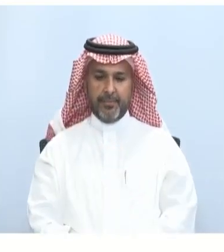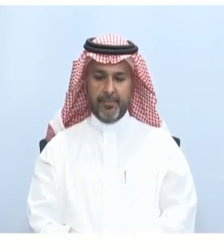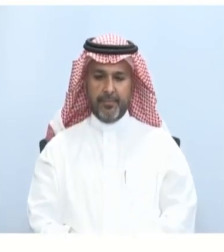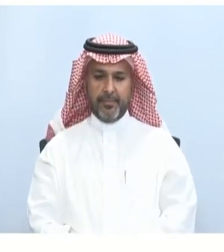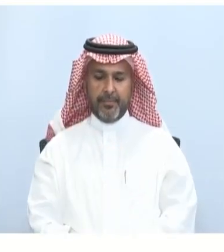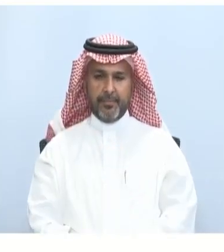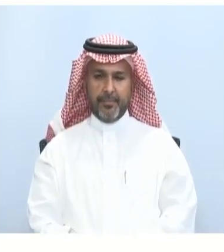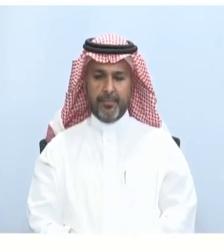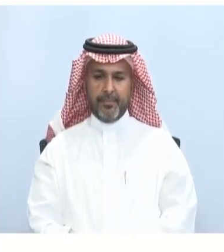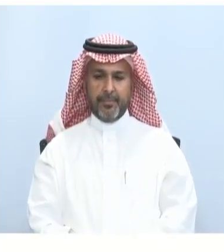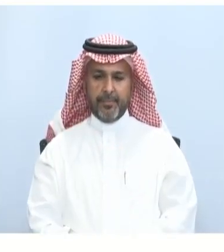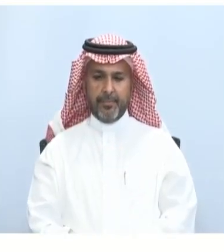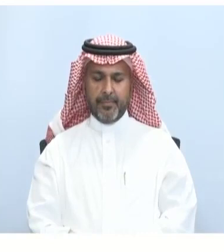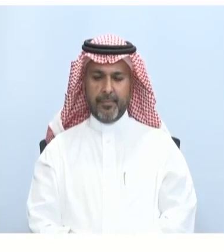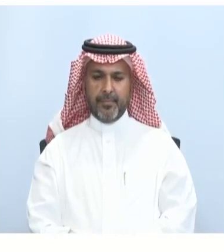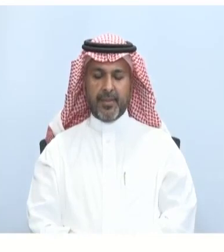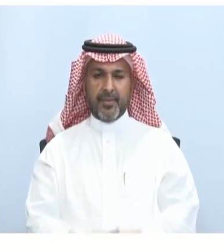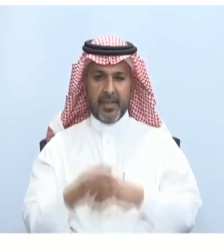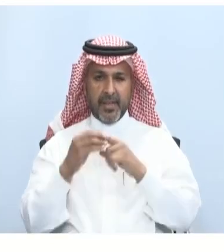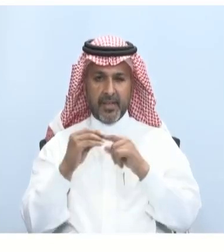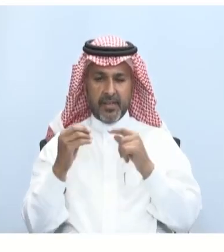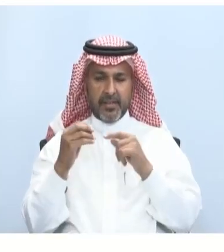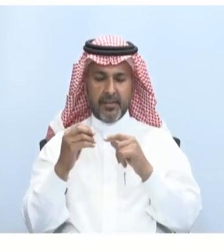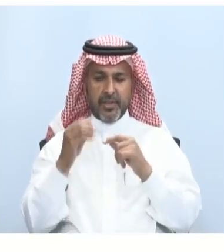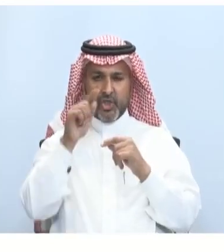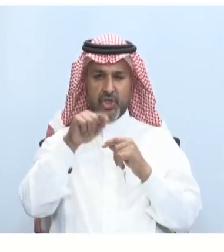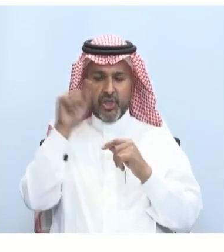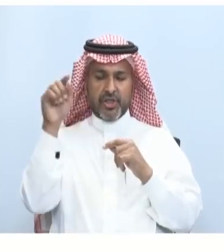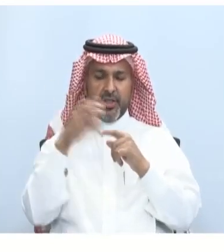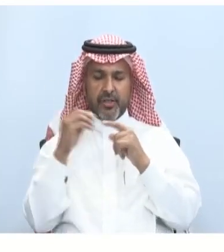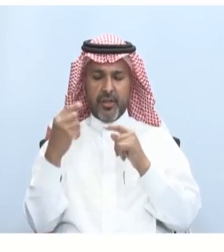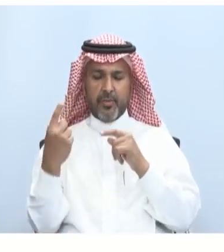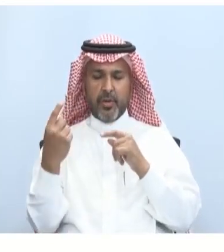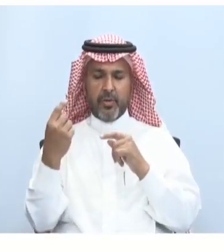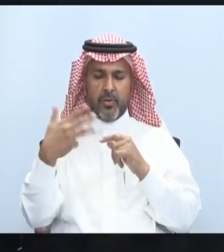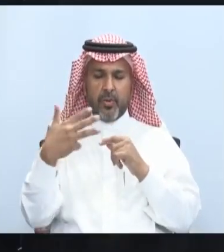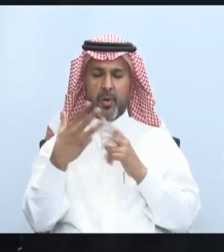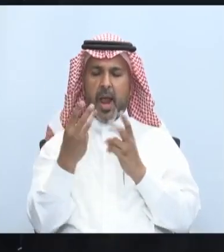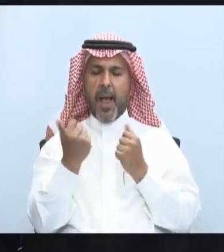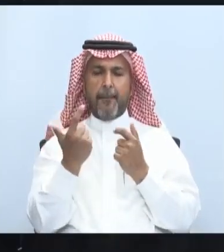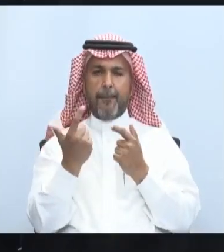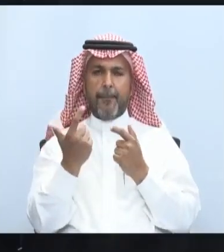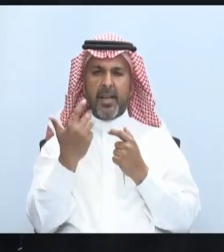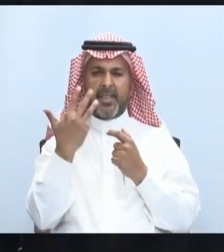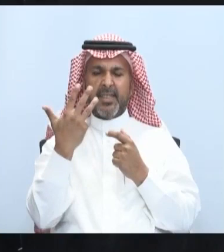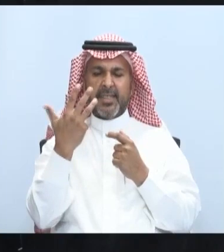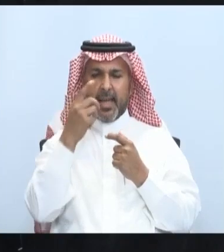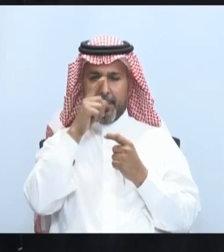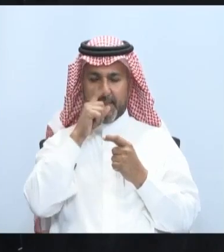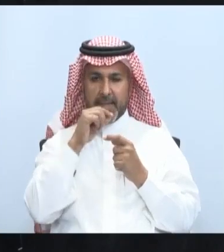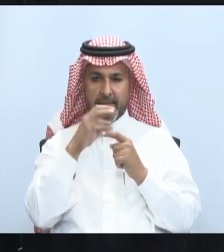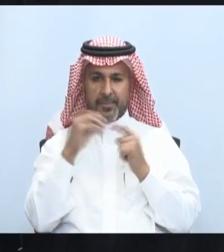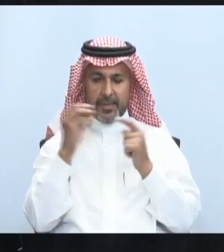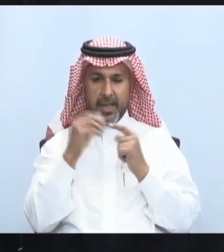نتاكد اوجد ناتج كلا مما ياتي جذر سالب واحد وثمانون مباشره كم 81 كم جذرها تسعه لكن هنا